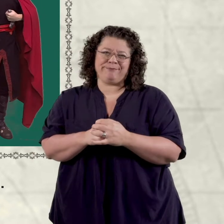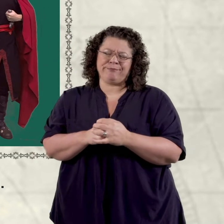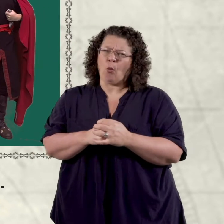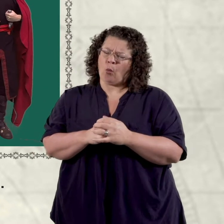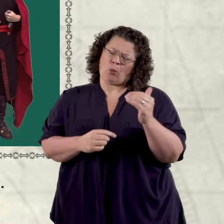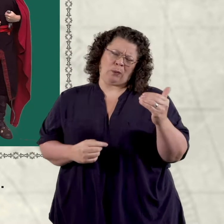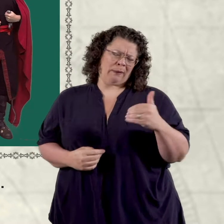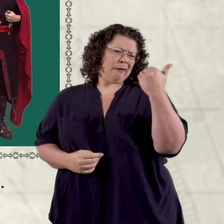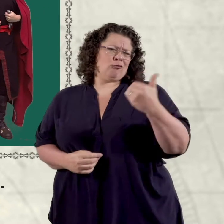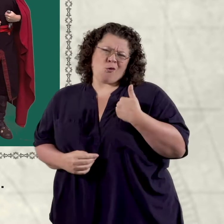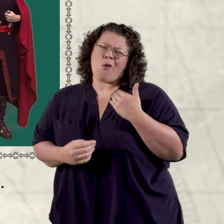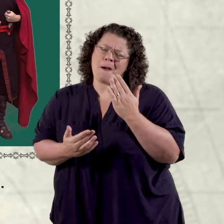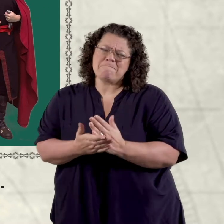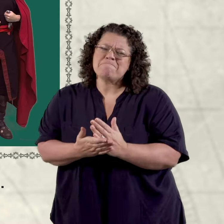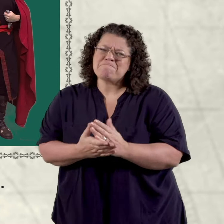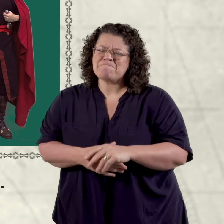yn arwr.